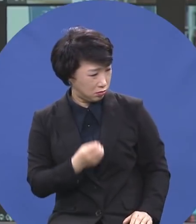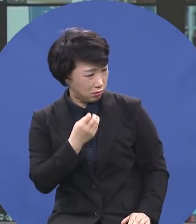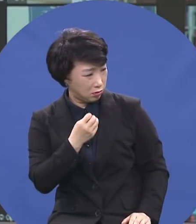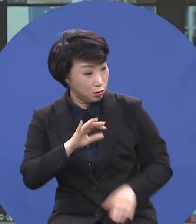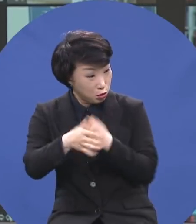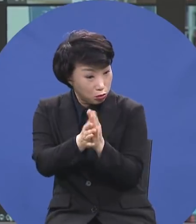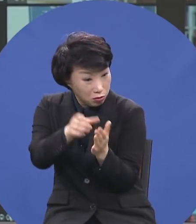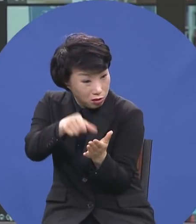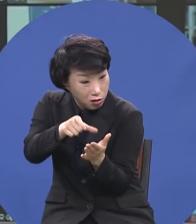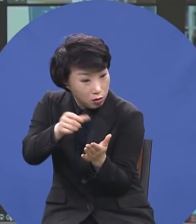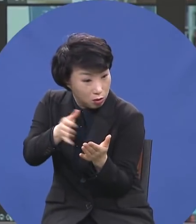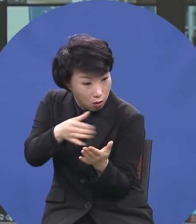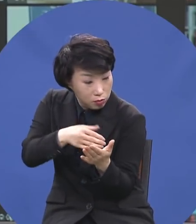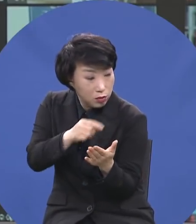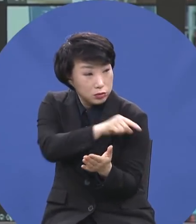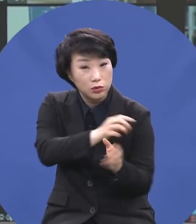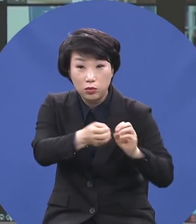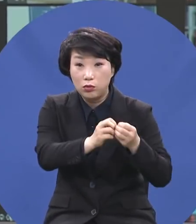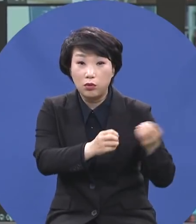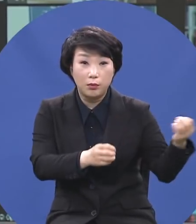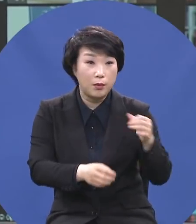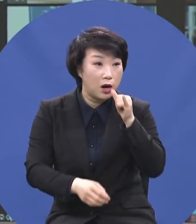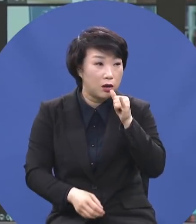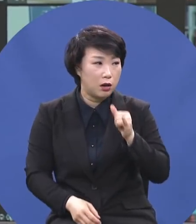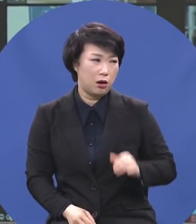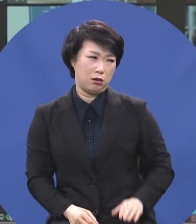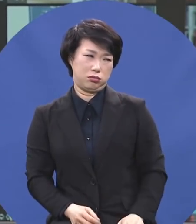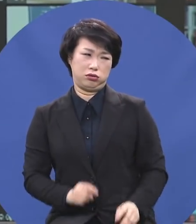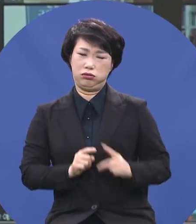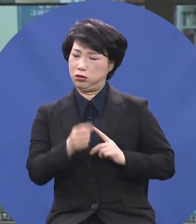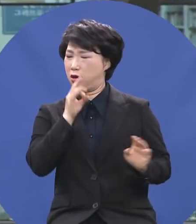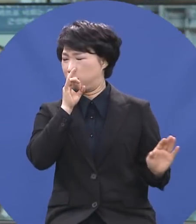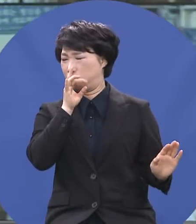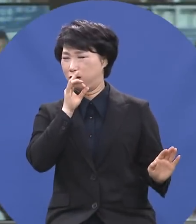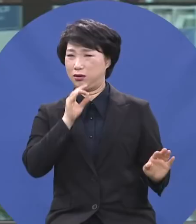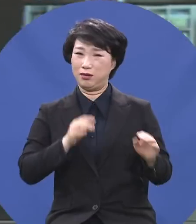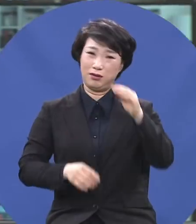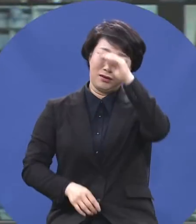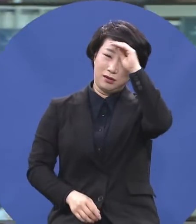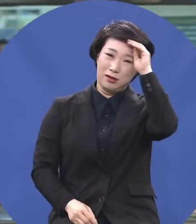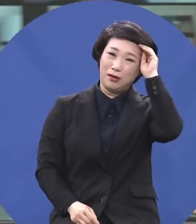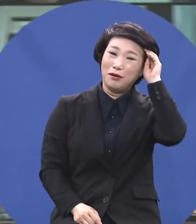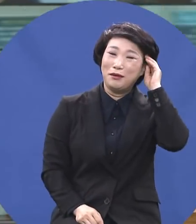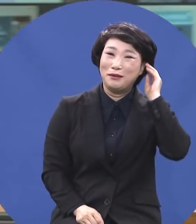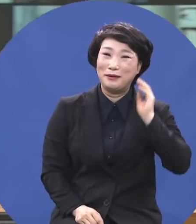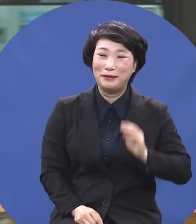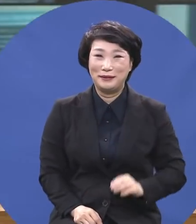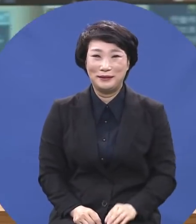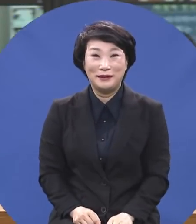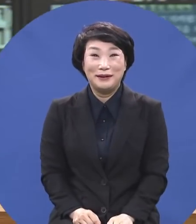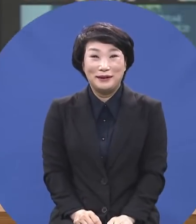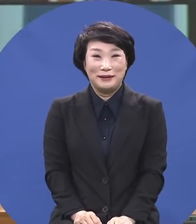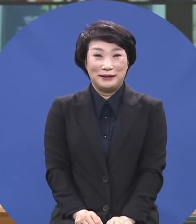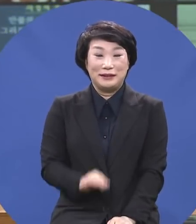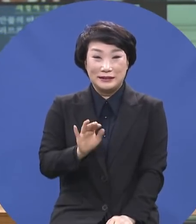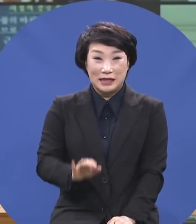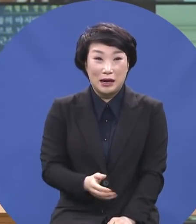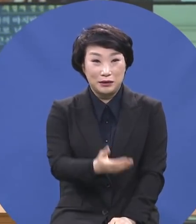없는 소리를 지어붙여 이렇게. 난 이해가 안 되는 소리예요 진짜. 응?